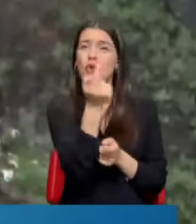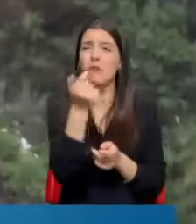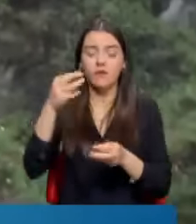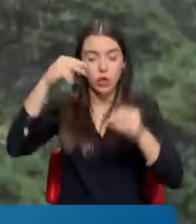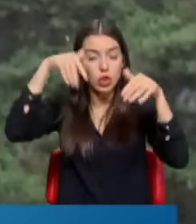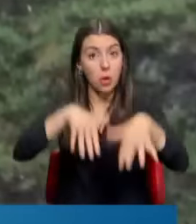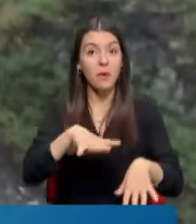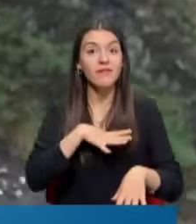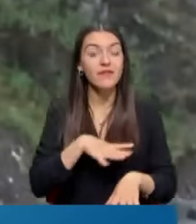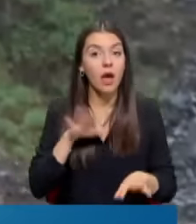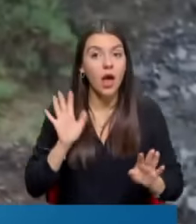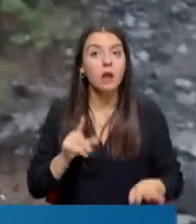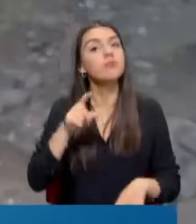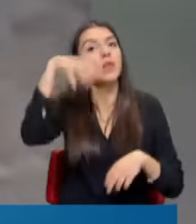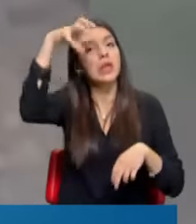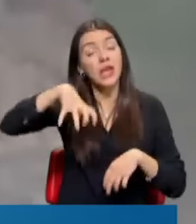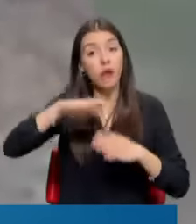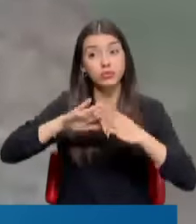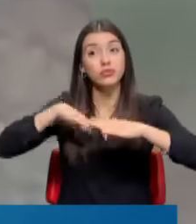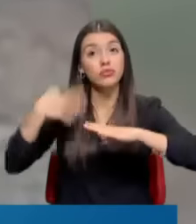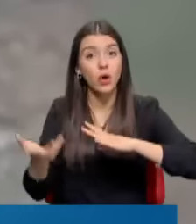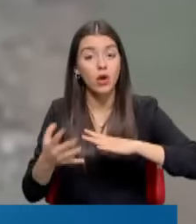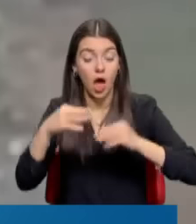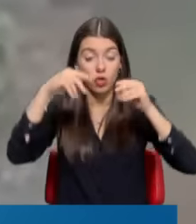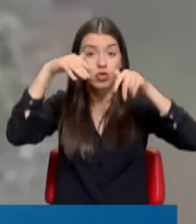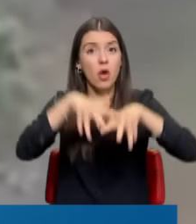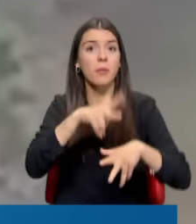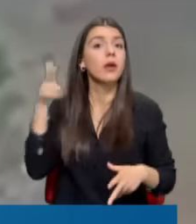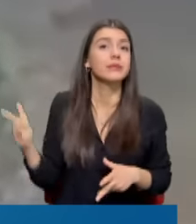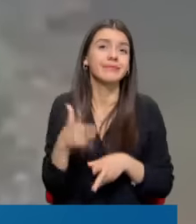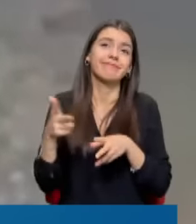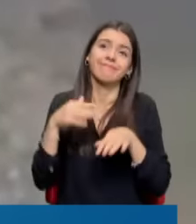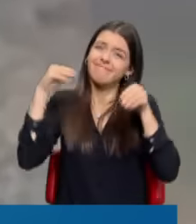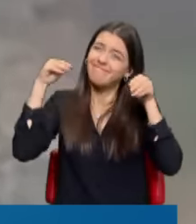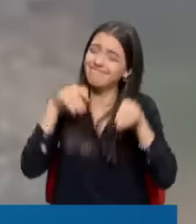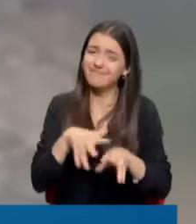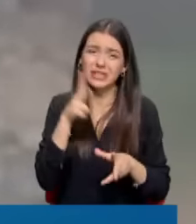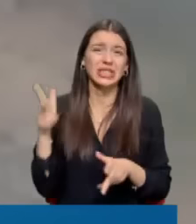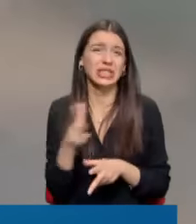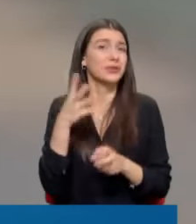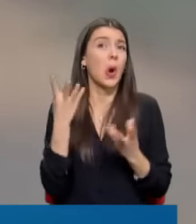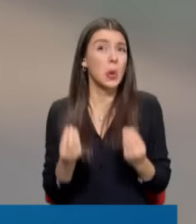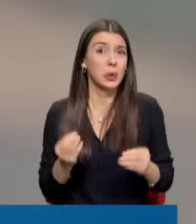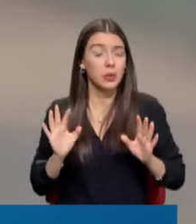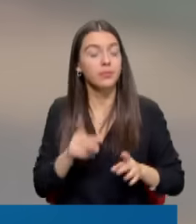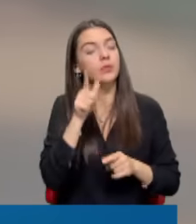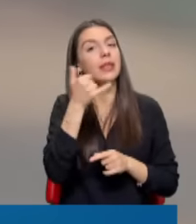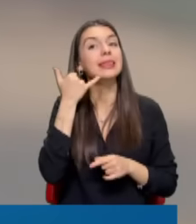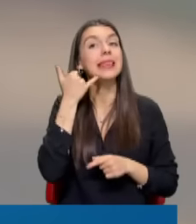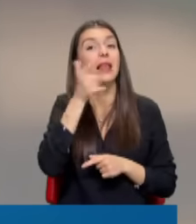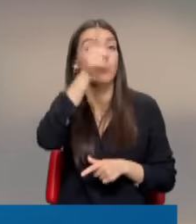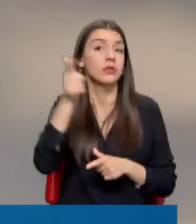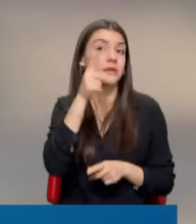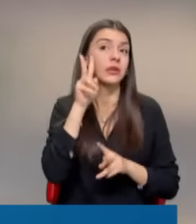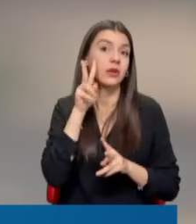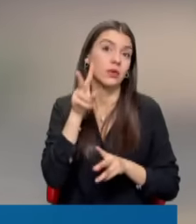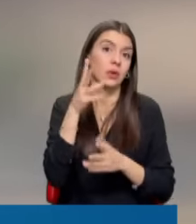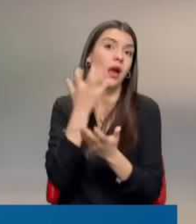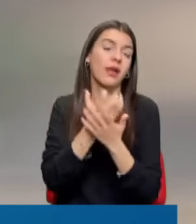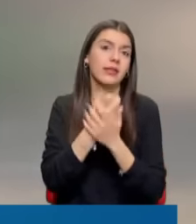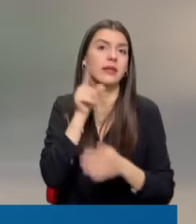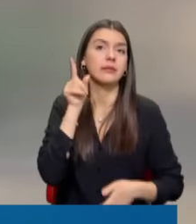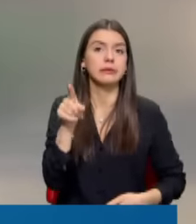yaşandı. Ama yağışla birlikte son toprak kayması çok şiddetli oldu. O anlar cep telefonu kameralarıyla böyle kaydedildi. Oy oy